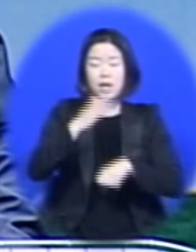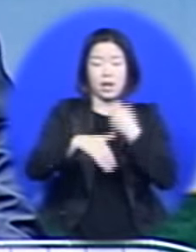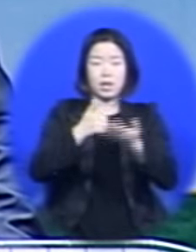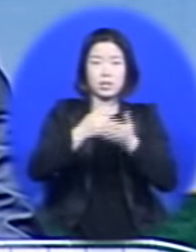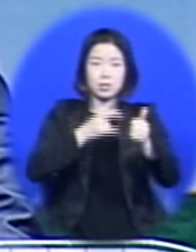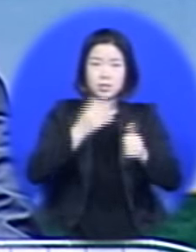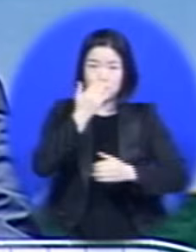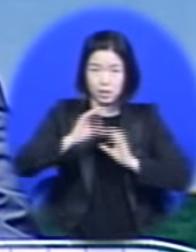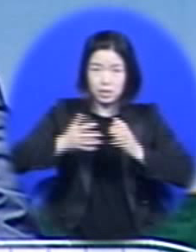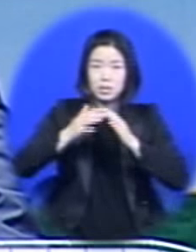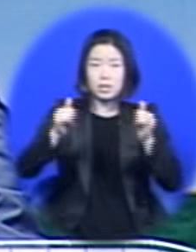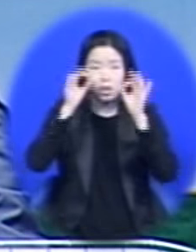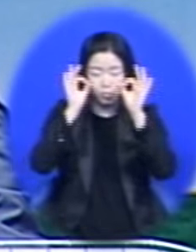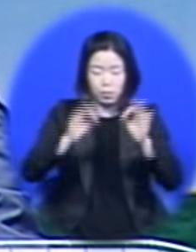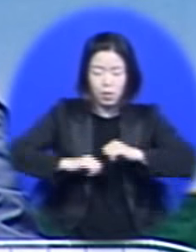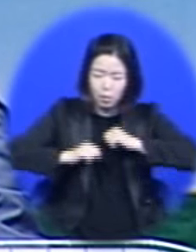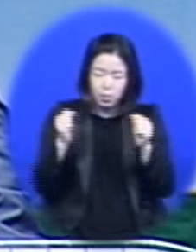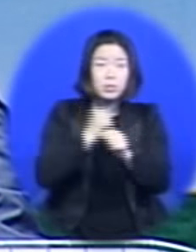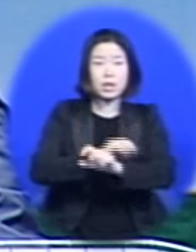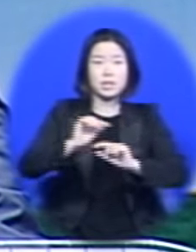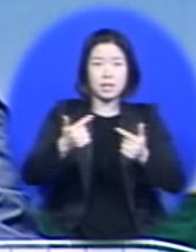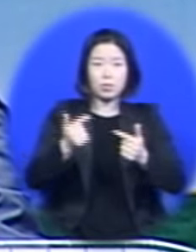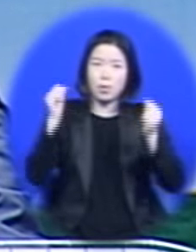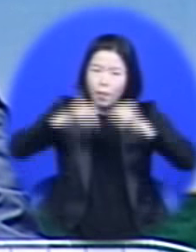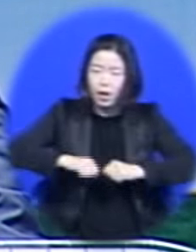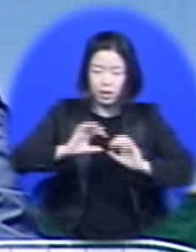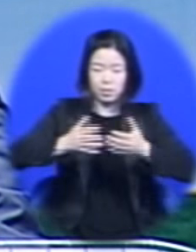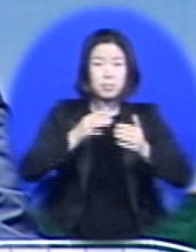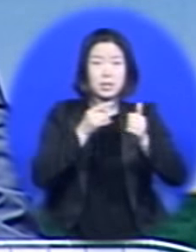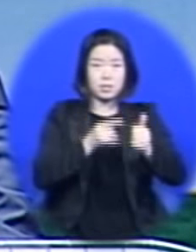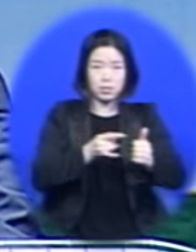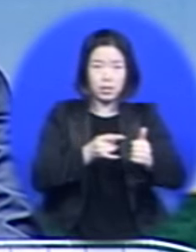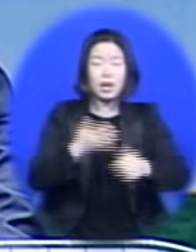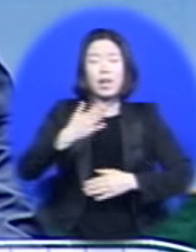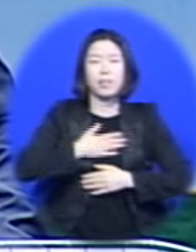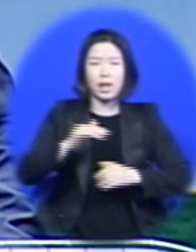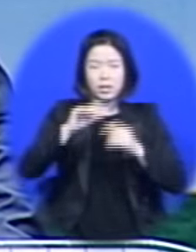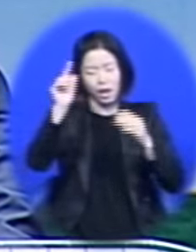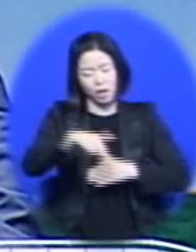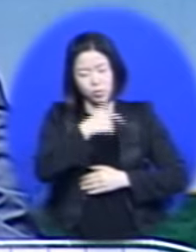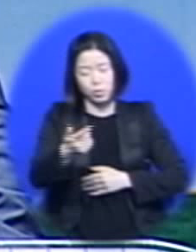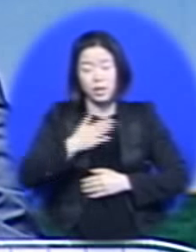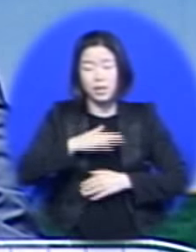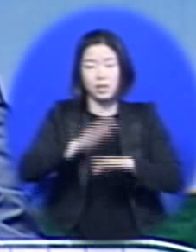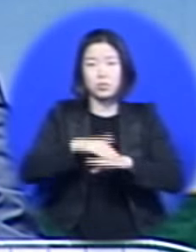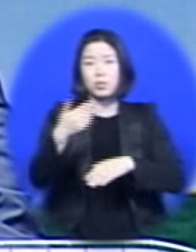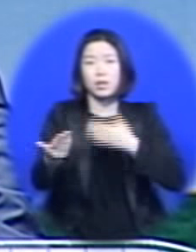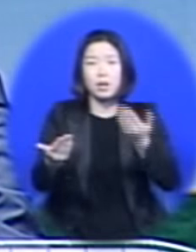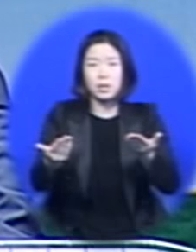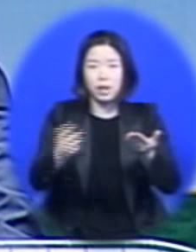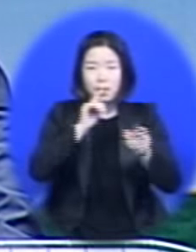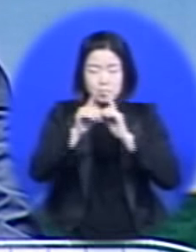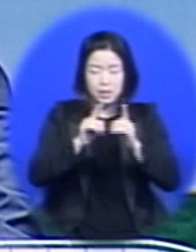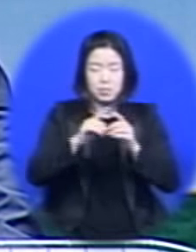하나님께서 이스라엘을 보고 복종하지 않고 거역하는 백성에게 나는 온종일 내 손을 내밀었다 하신